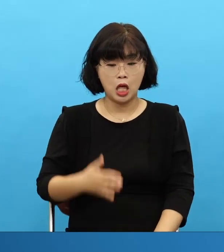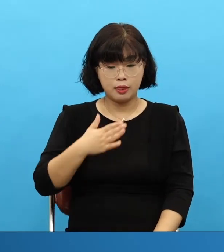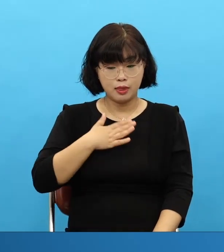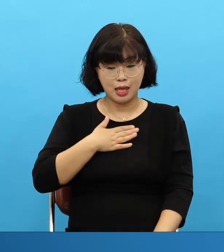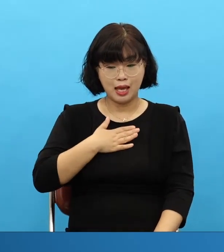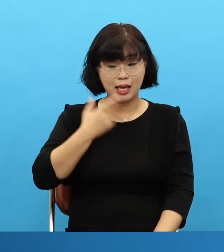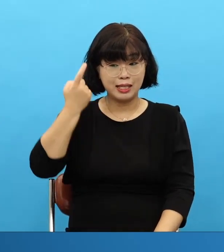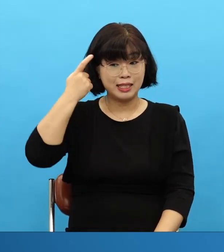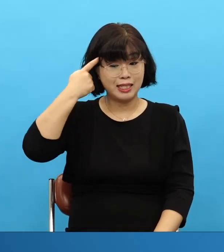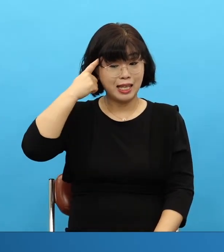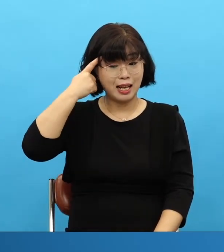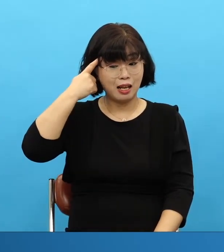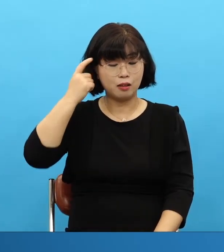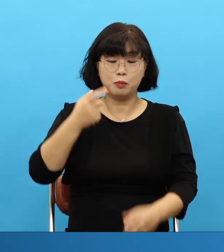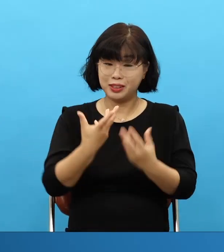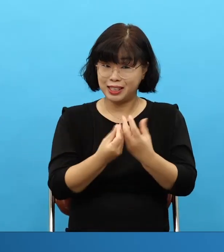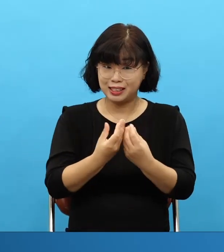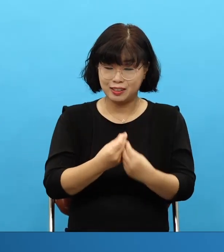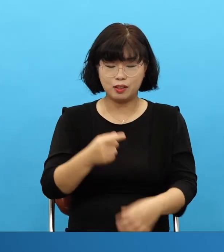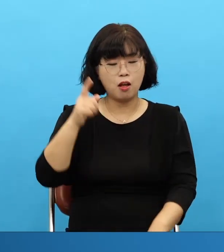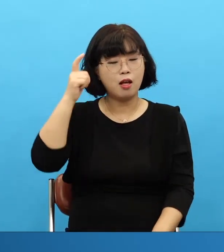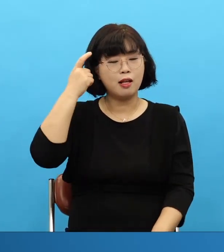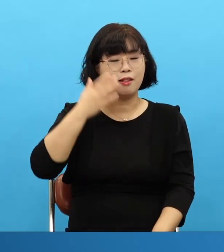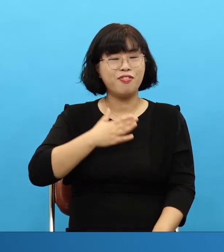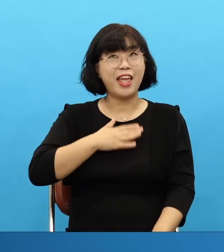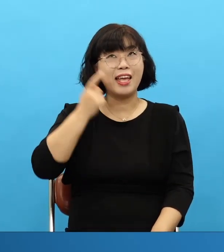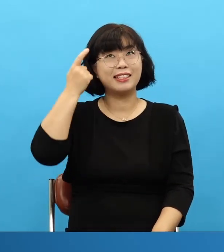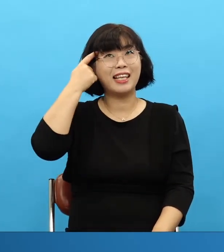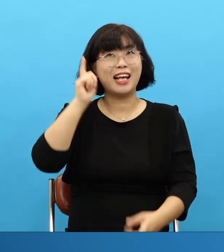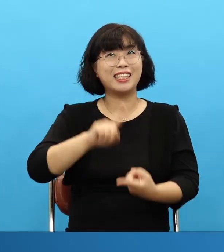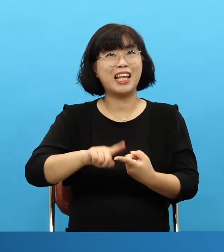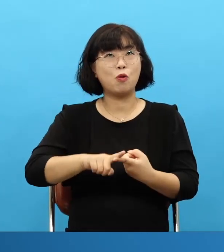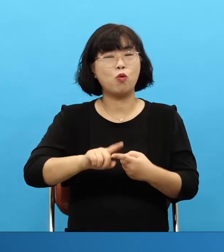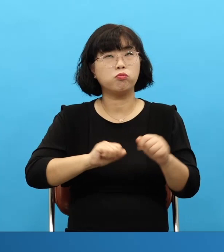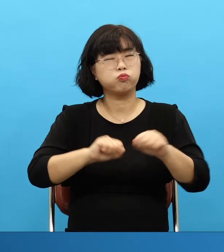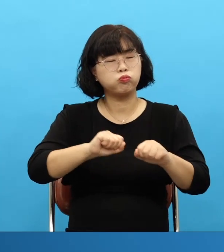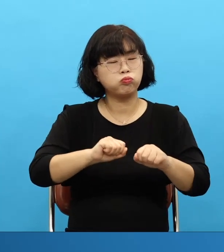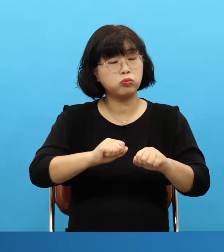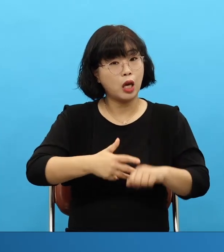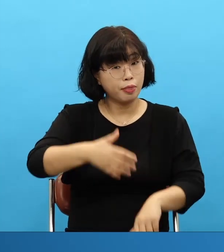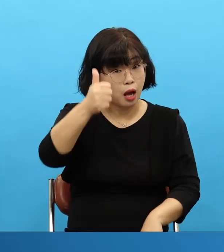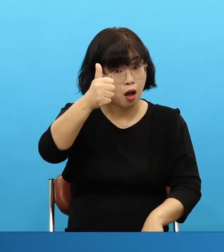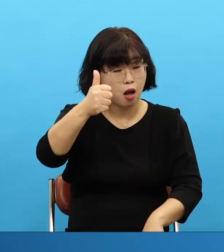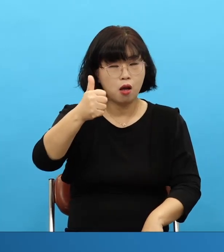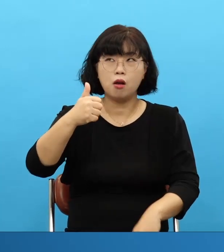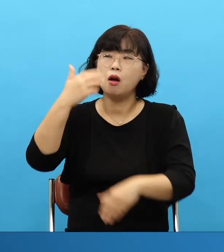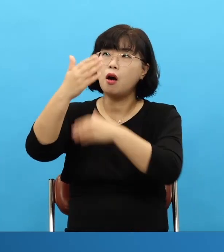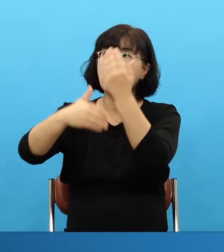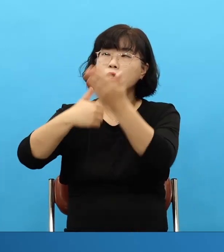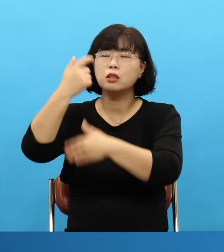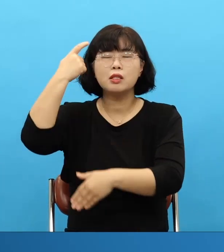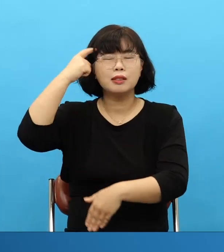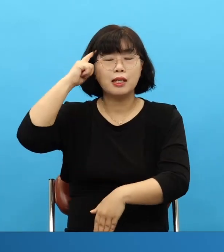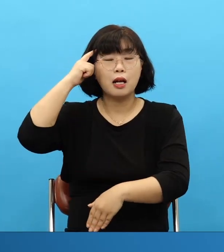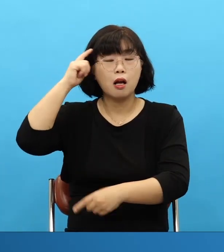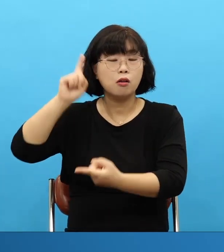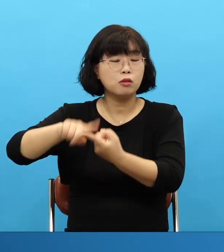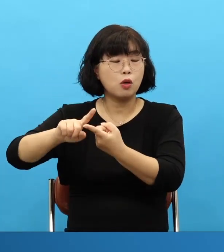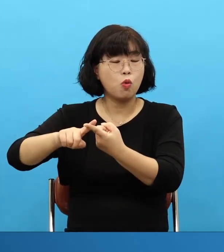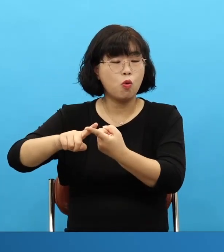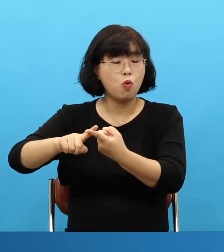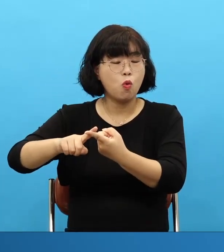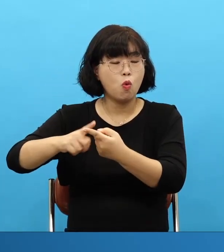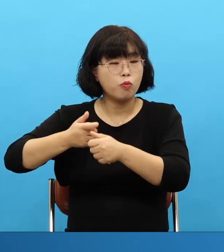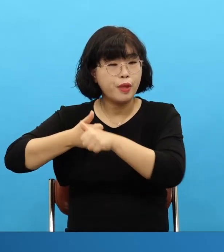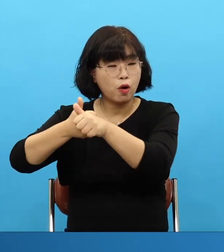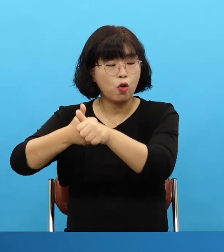맞을까요? 하나님의 생각으로 하는 게 맞을까요? Is it right for me to be aligned with my own personal thoughts or with the thinking of 이런 God? 어마어마한 결과가 옵니다.